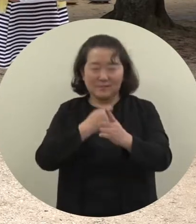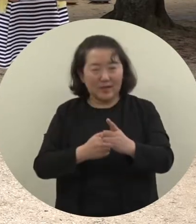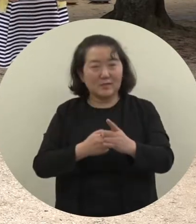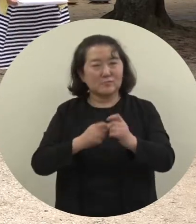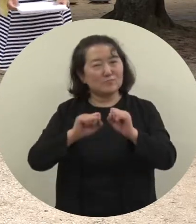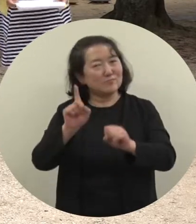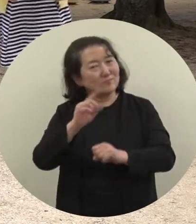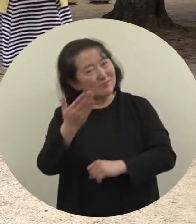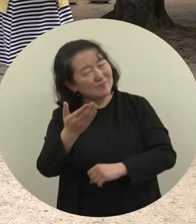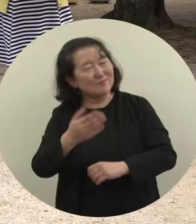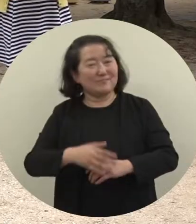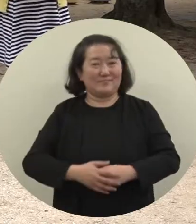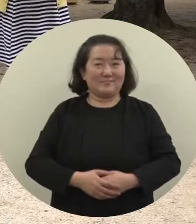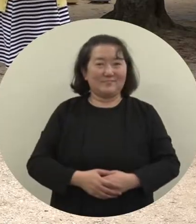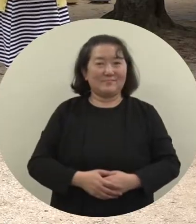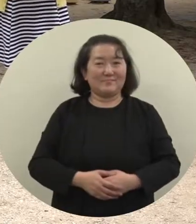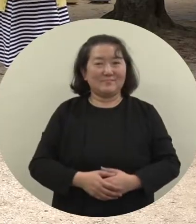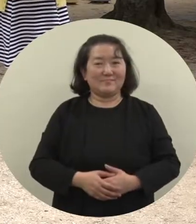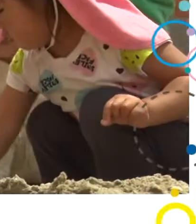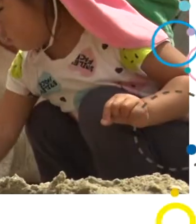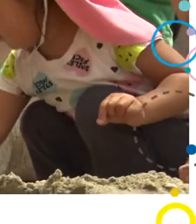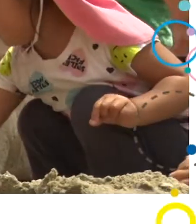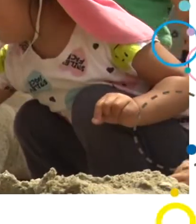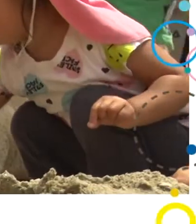何してるんでしょうか。